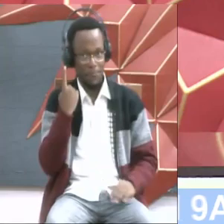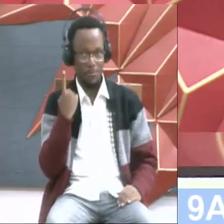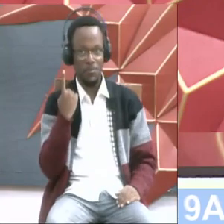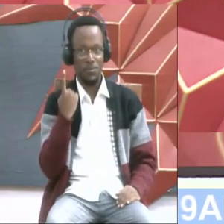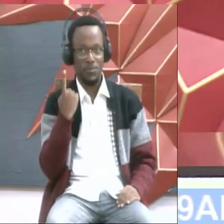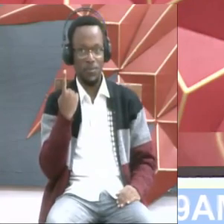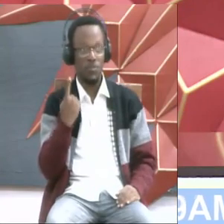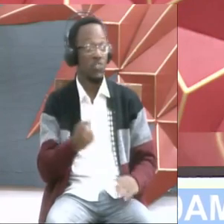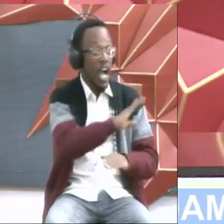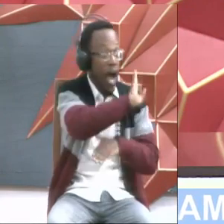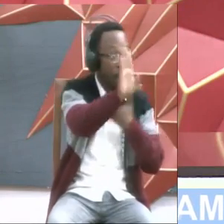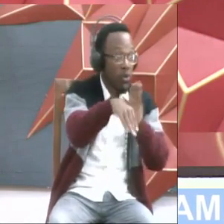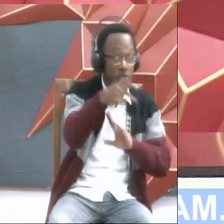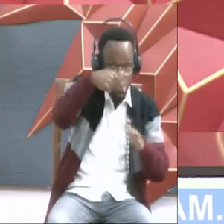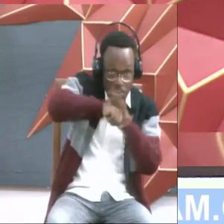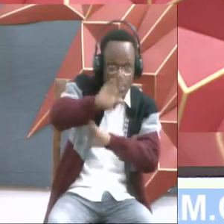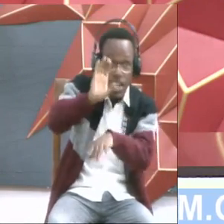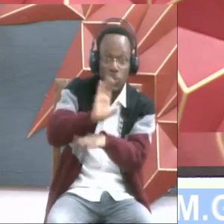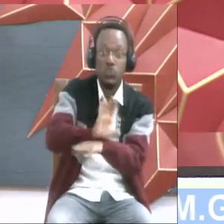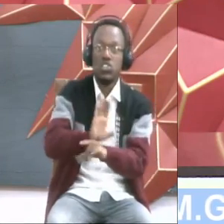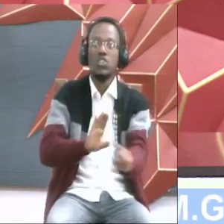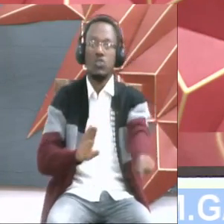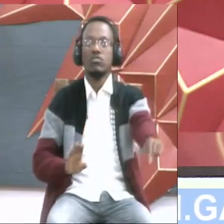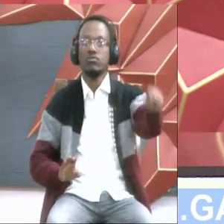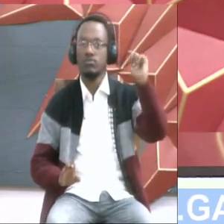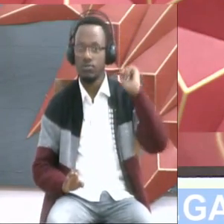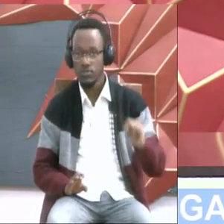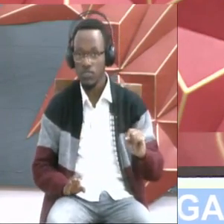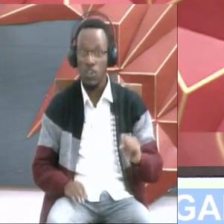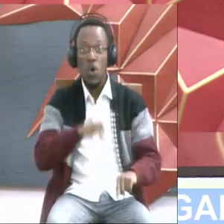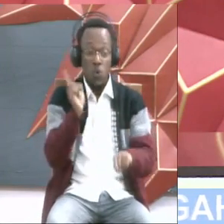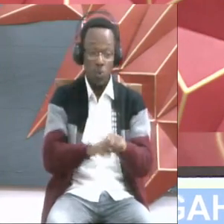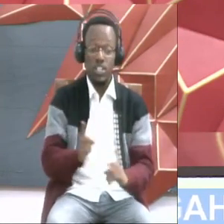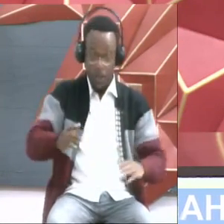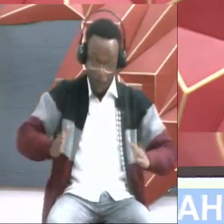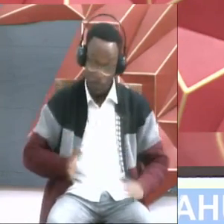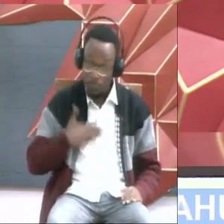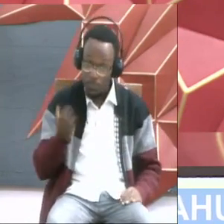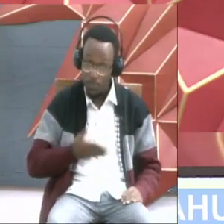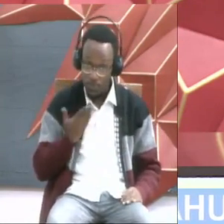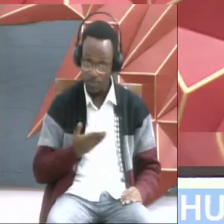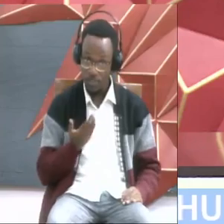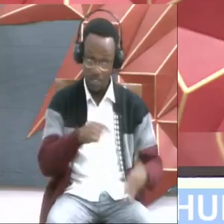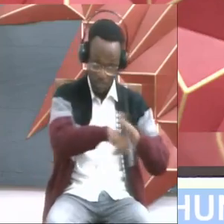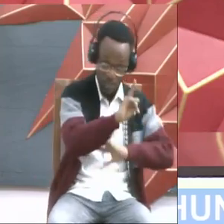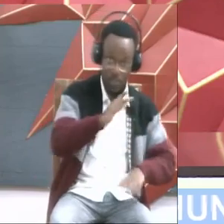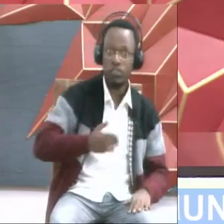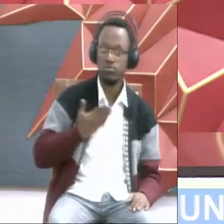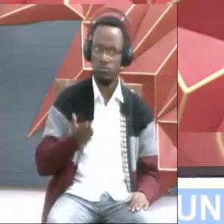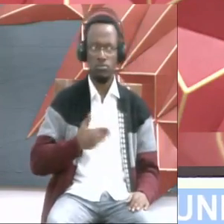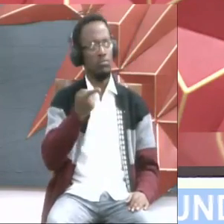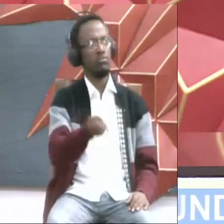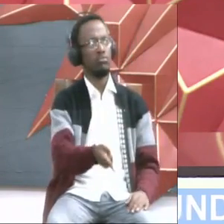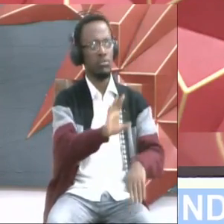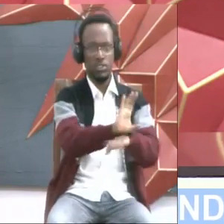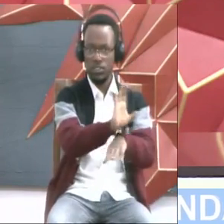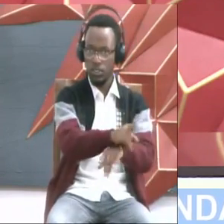bose binjira muri asamble iyo banezererewe binjiye